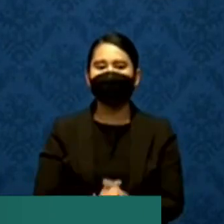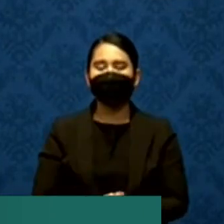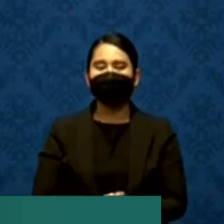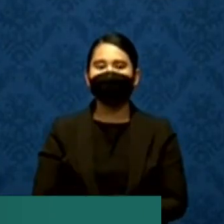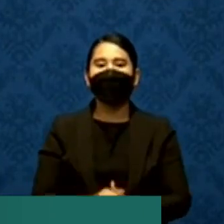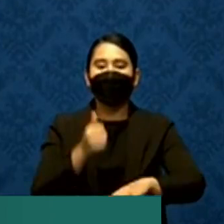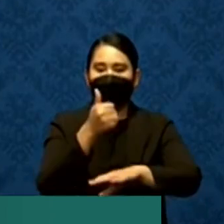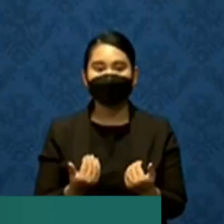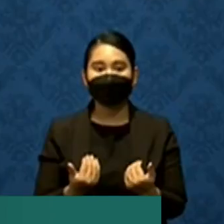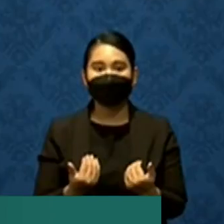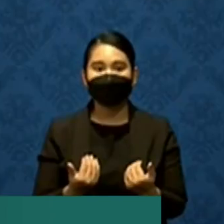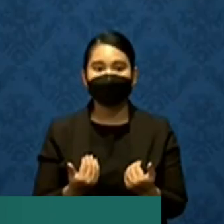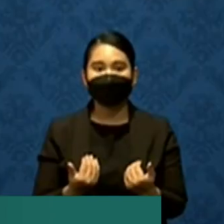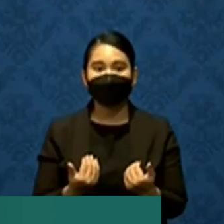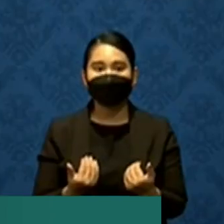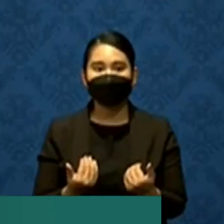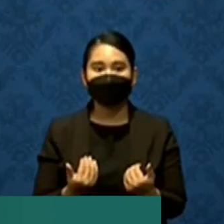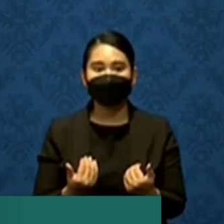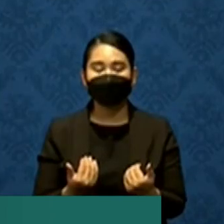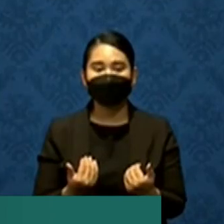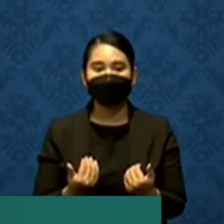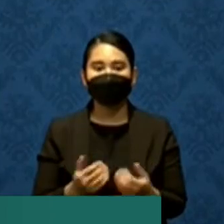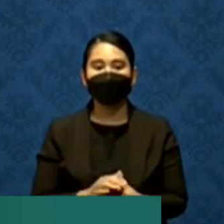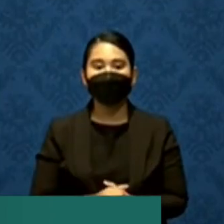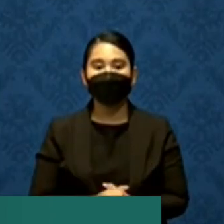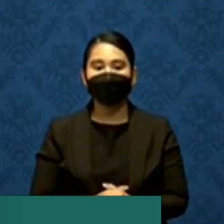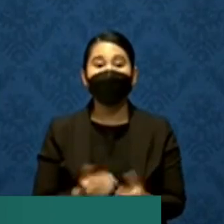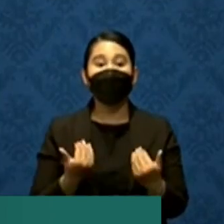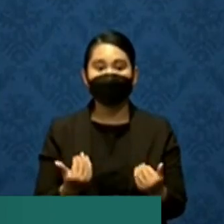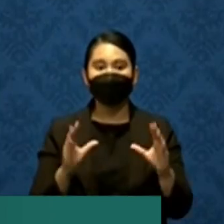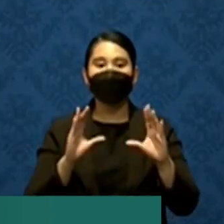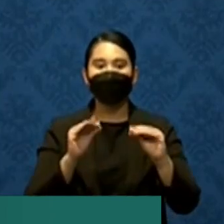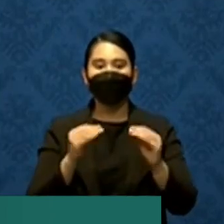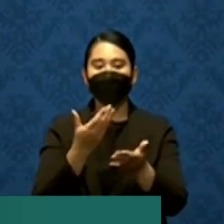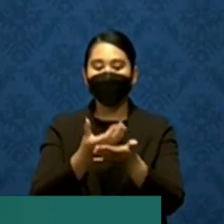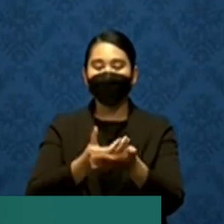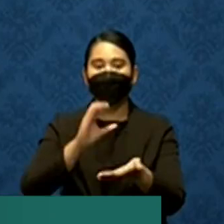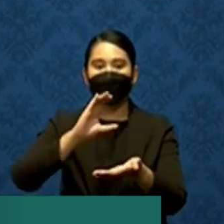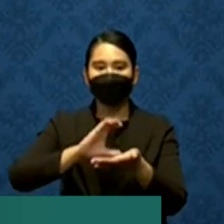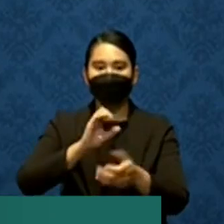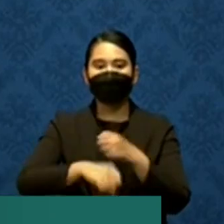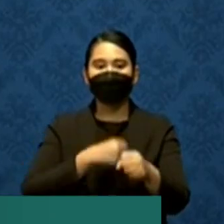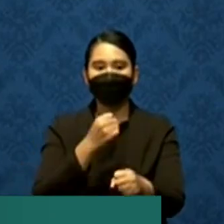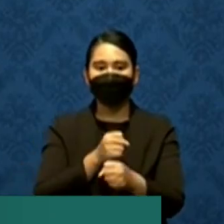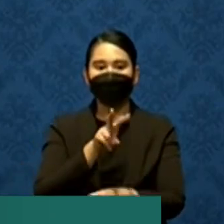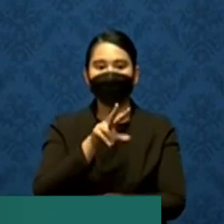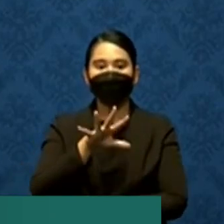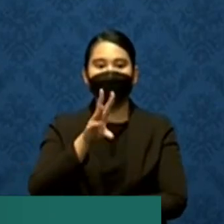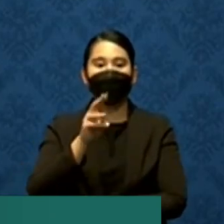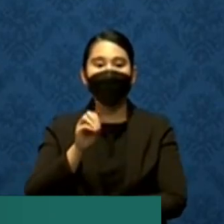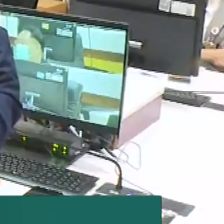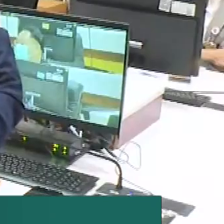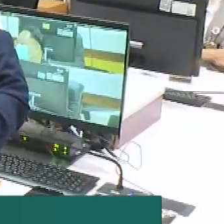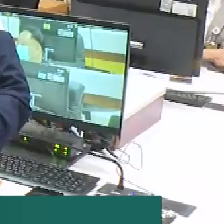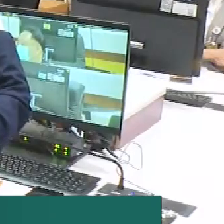2,700 ล้านบาท ค่ะ ซึ่งต้องเรียนงี้ครับว่า 2,700 ล้านเนี่ยมีเฉพาะตัวเครื่องบิน